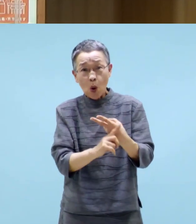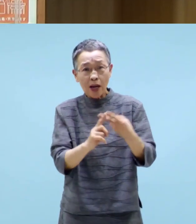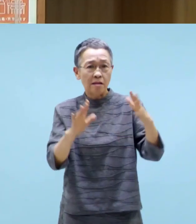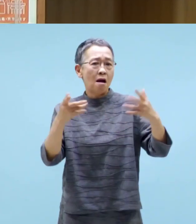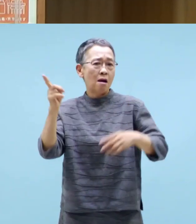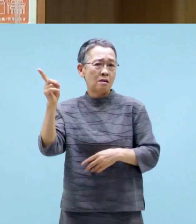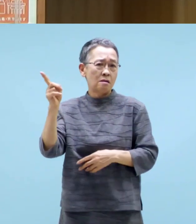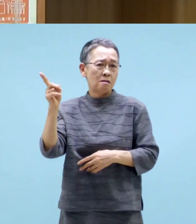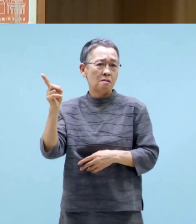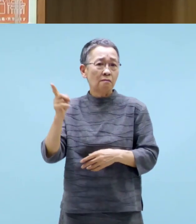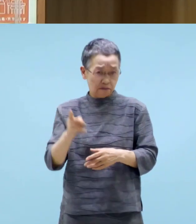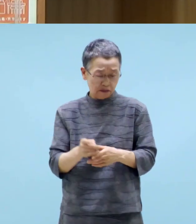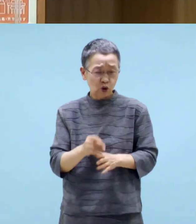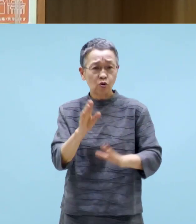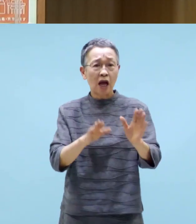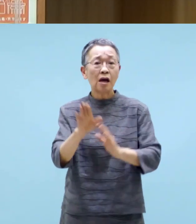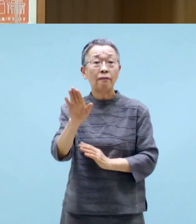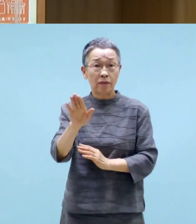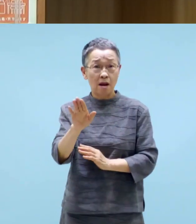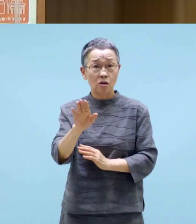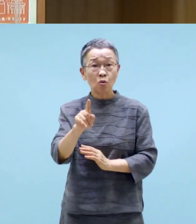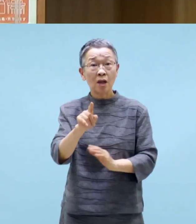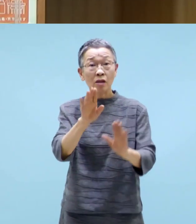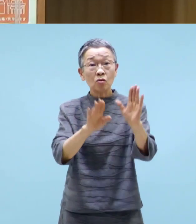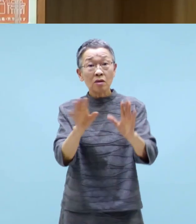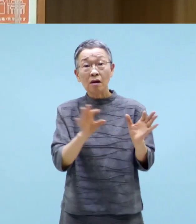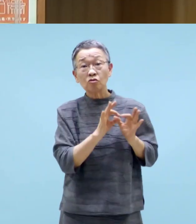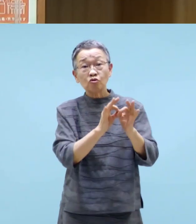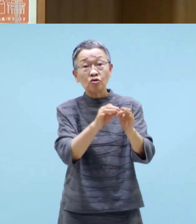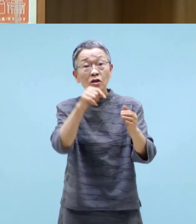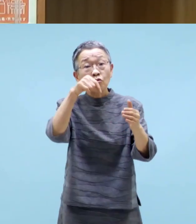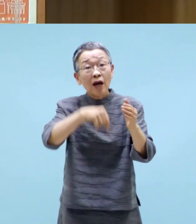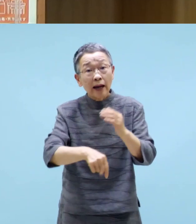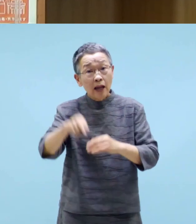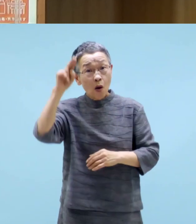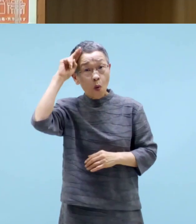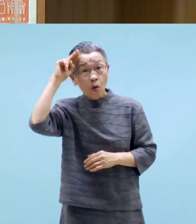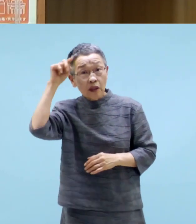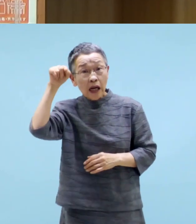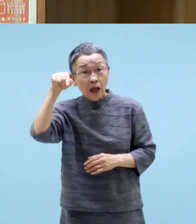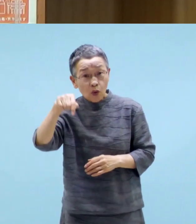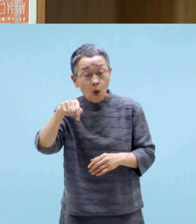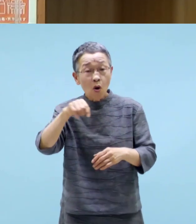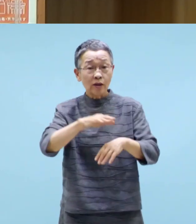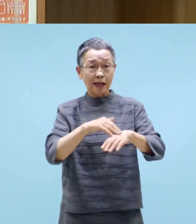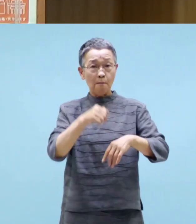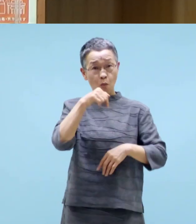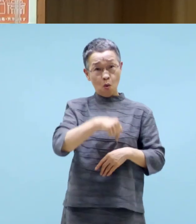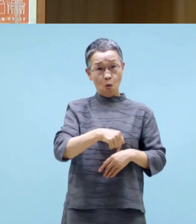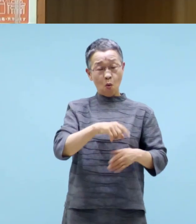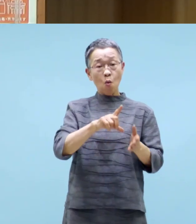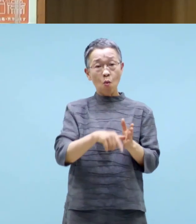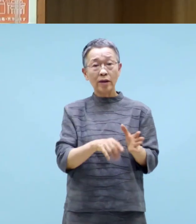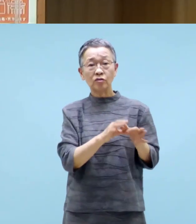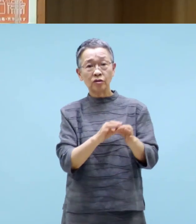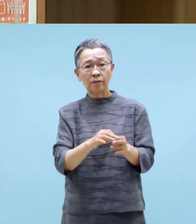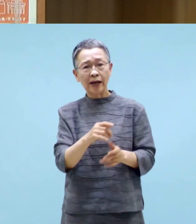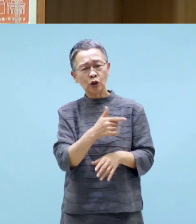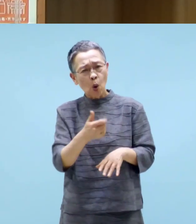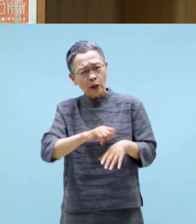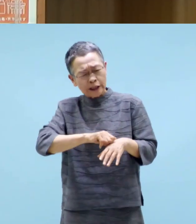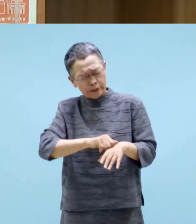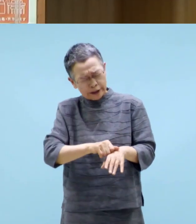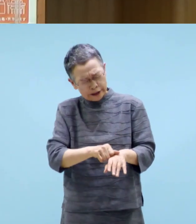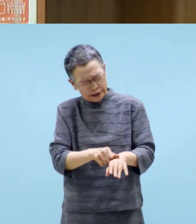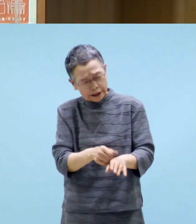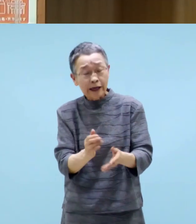計時にですね、そういう状況の中で大阪と札幌についてはある意味では非常に厳しい判断を強いられ